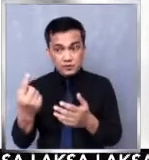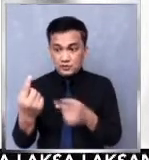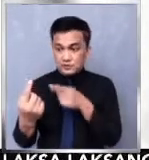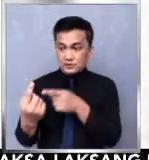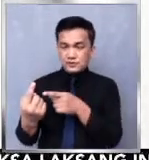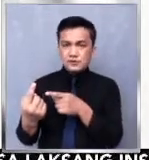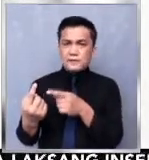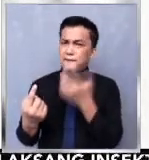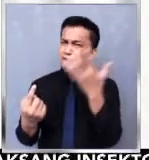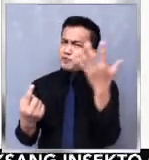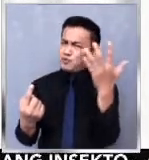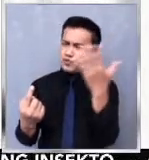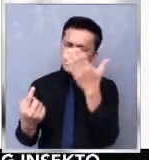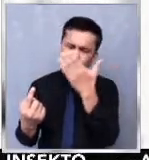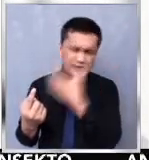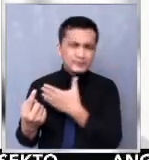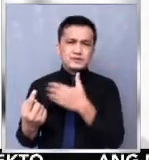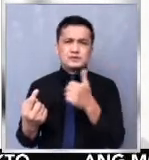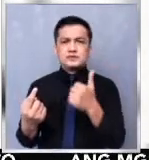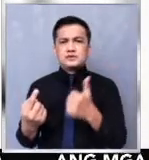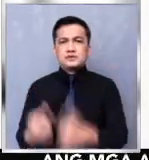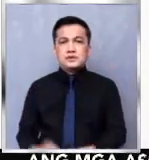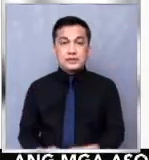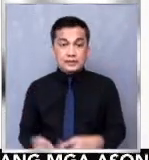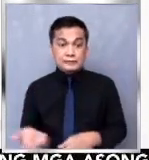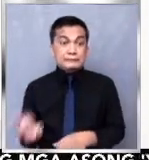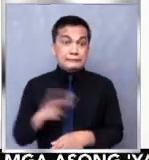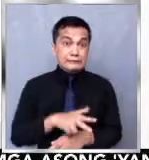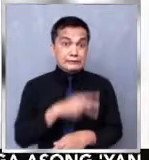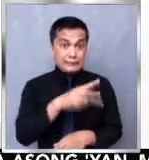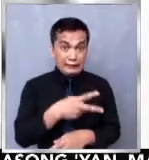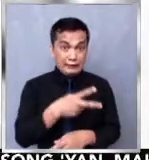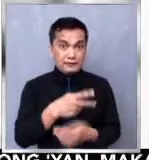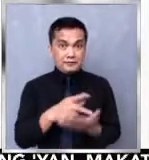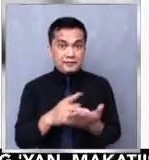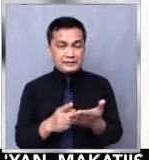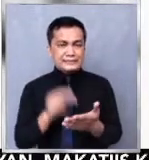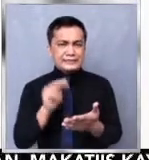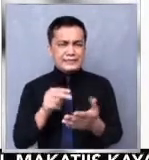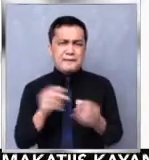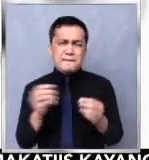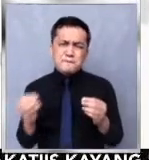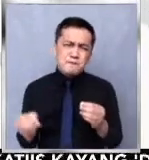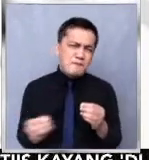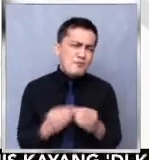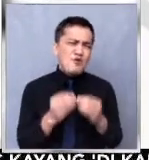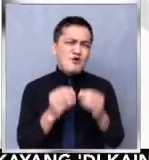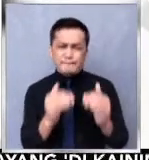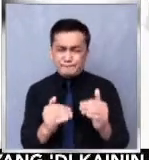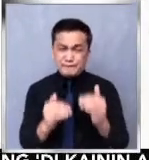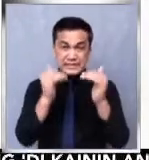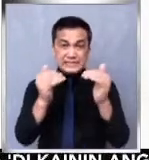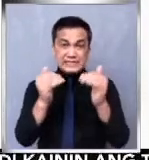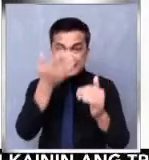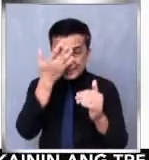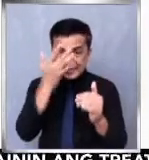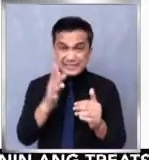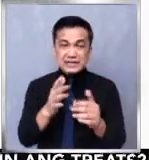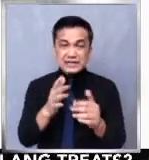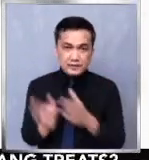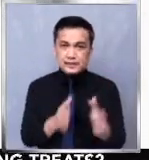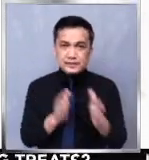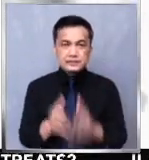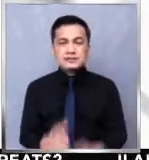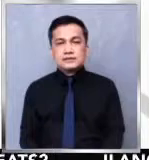already, etong second part parang kailangan pa naming mas galingan, mas lalong paghandaan talaga. Sa first part kasi